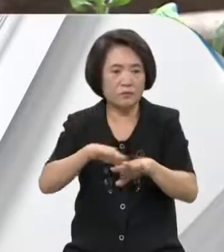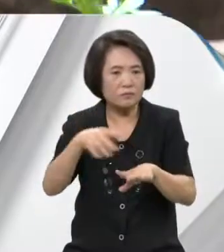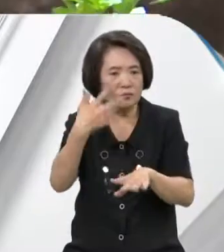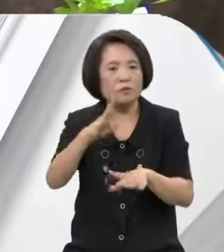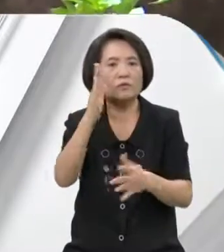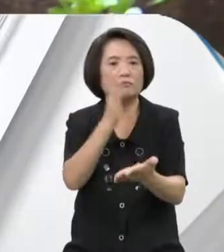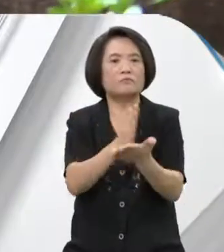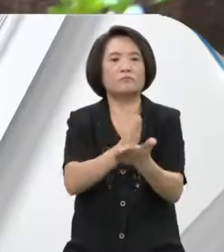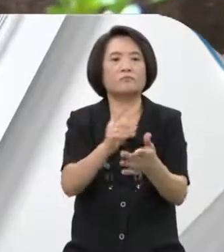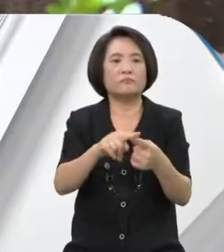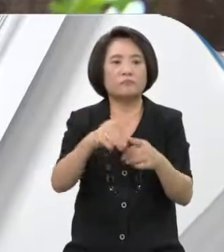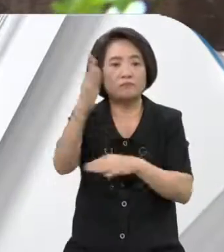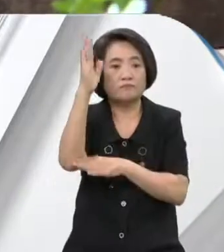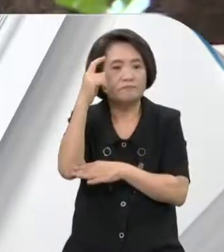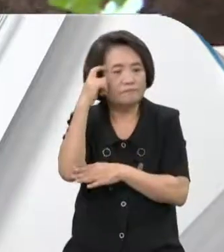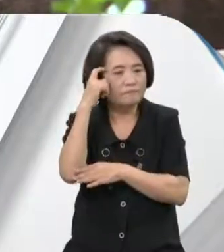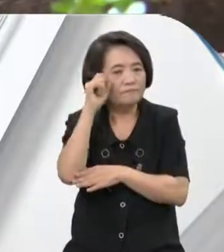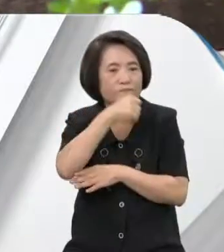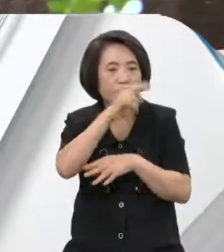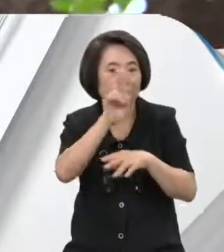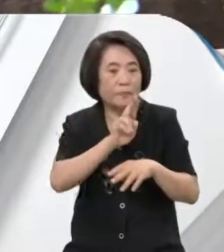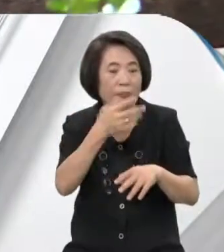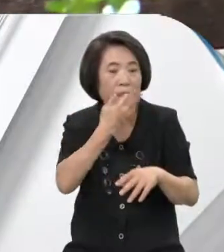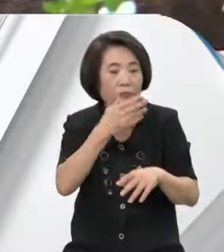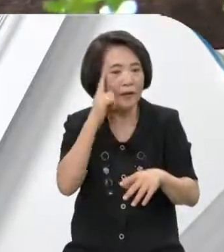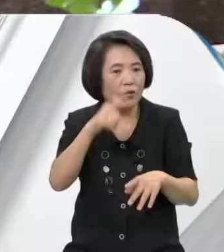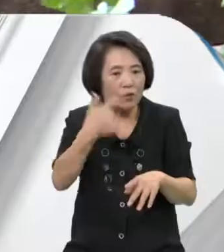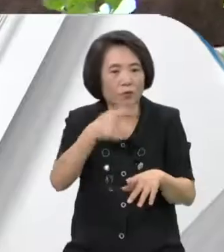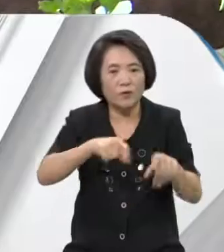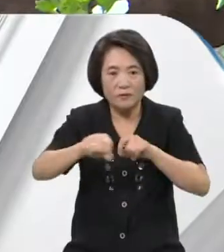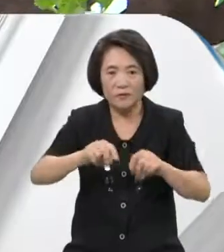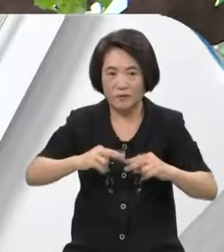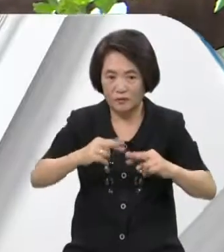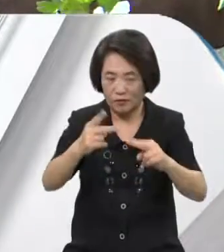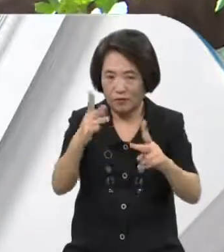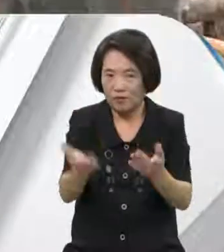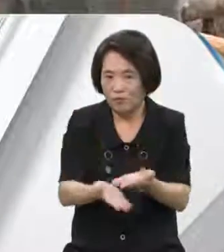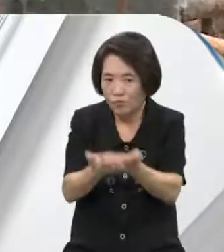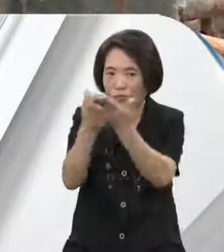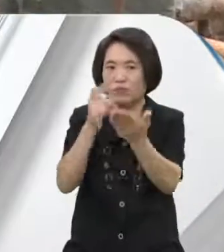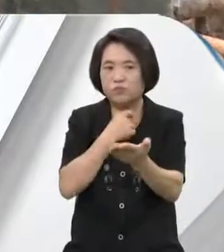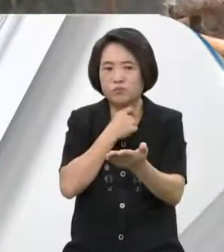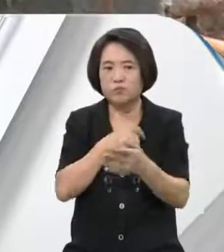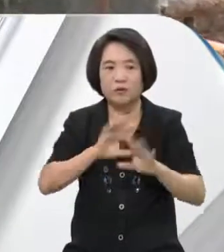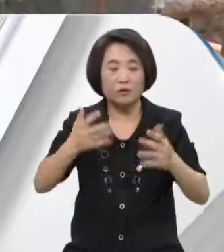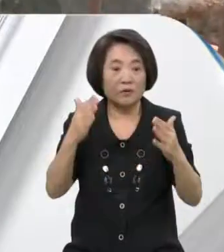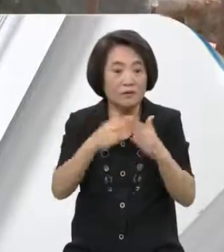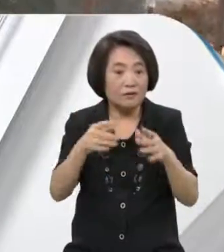贴水权，县政府希望推动家家提出相关的改善计划。而系国营事